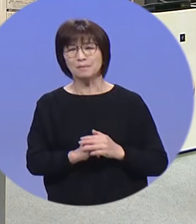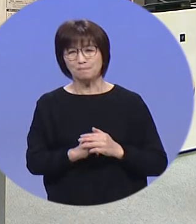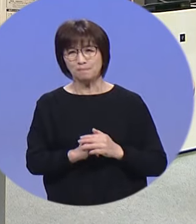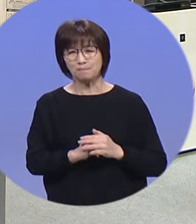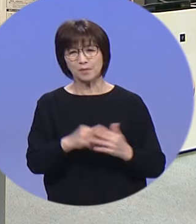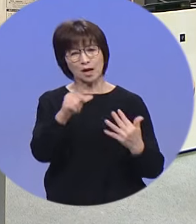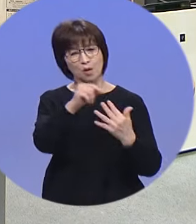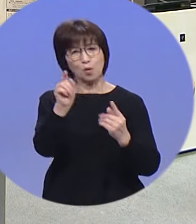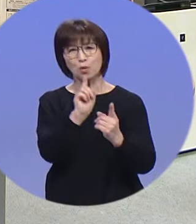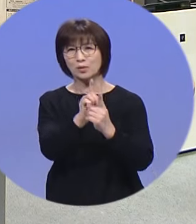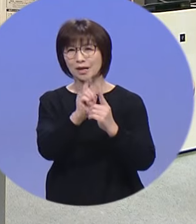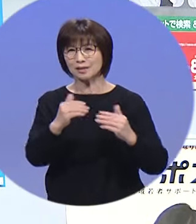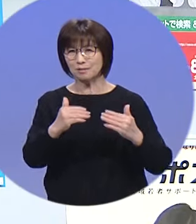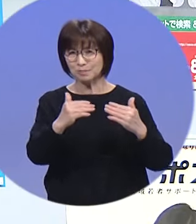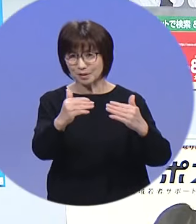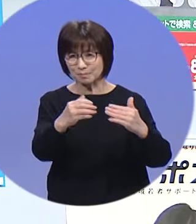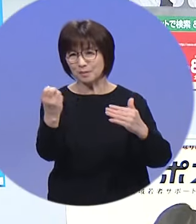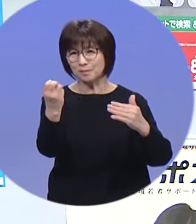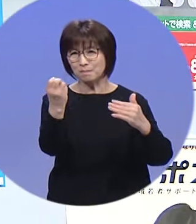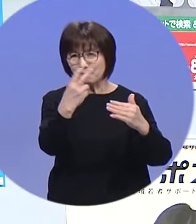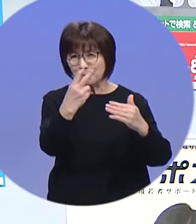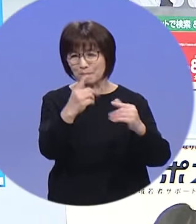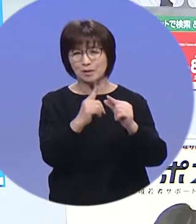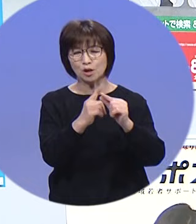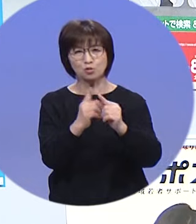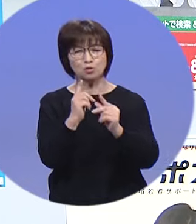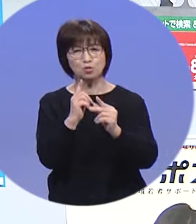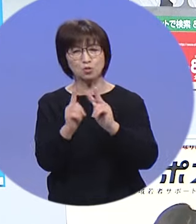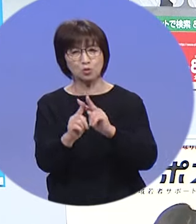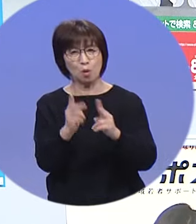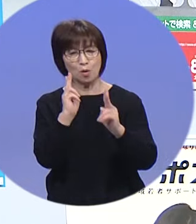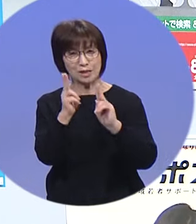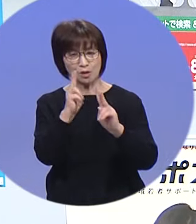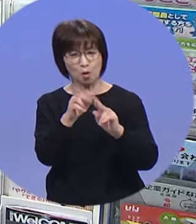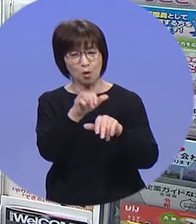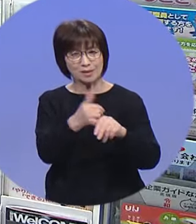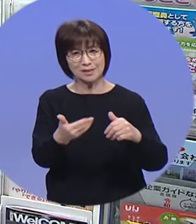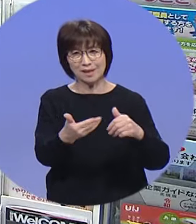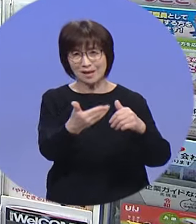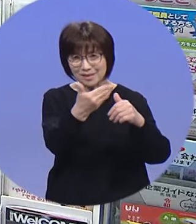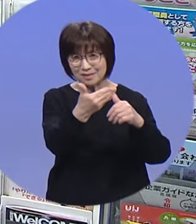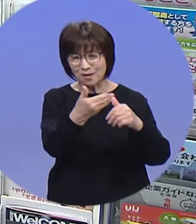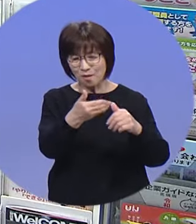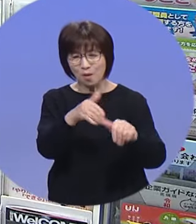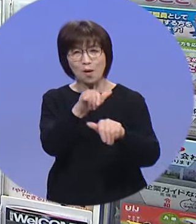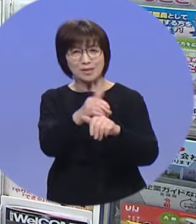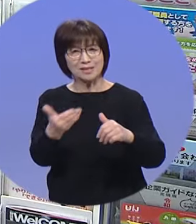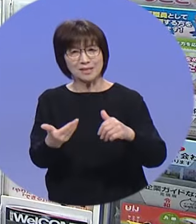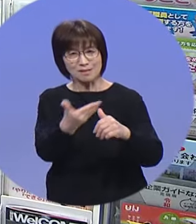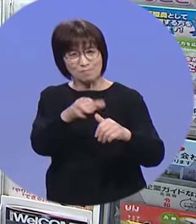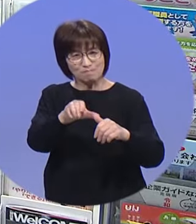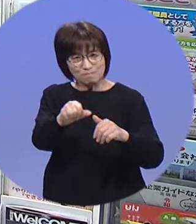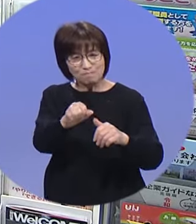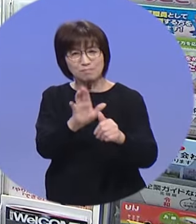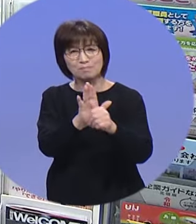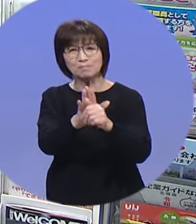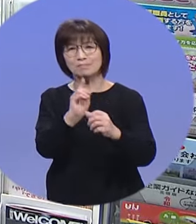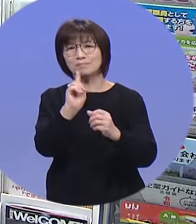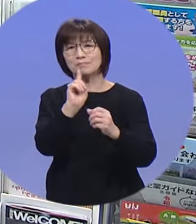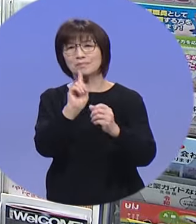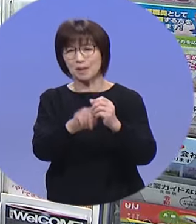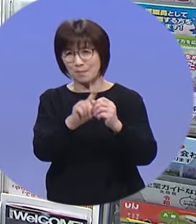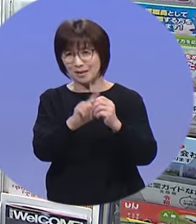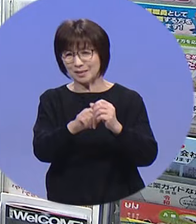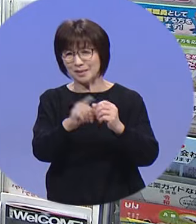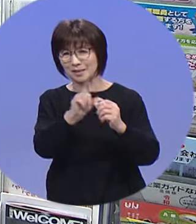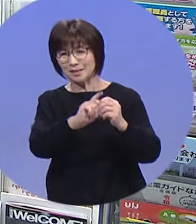雇用対策を進めるとともに、中小企業の人材育成や人材確保などを後押しすることで、さらな